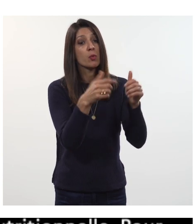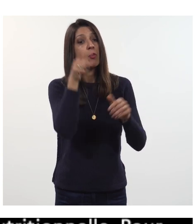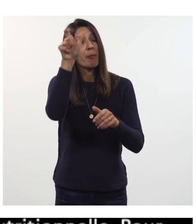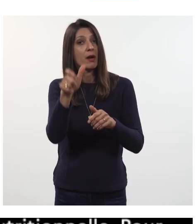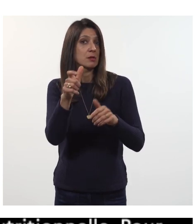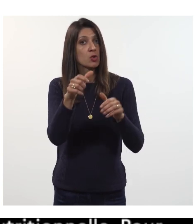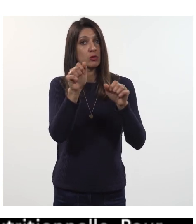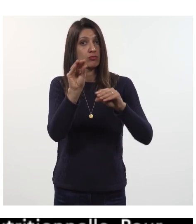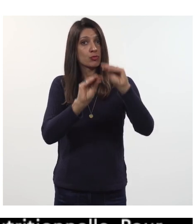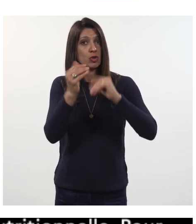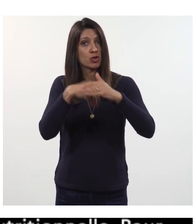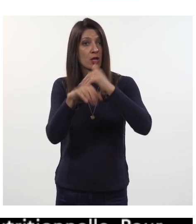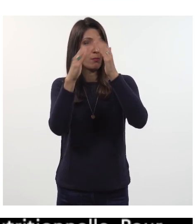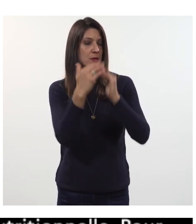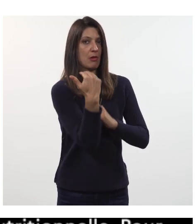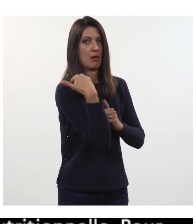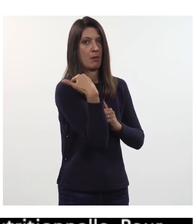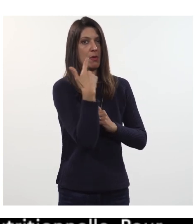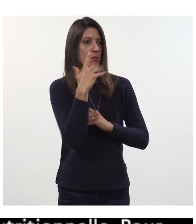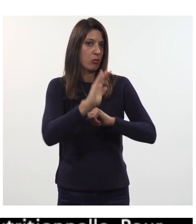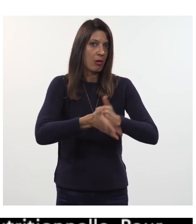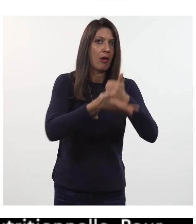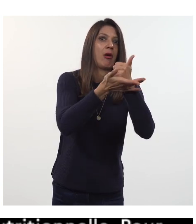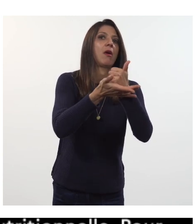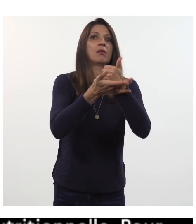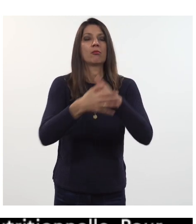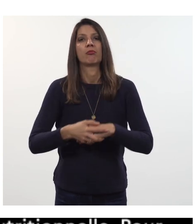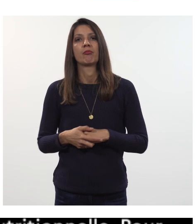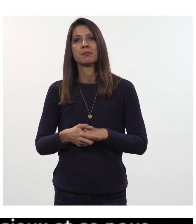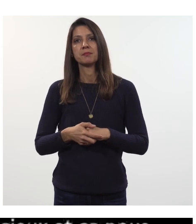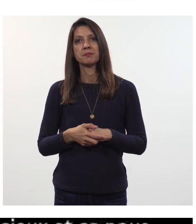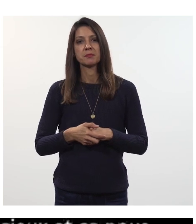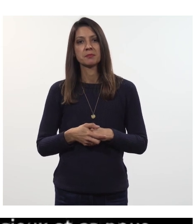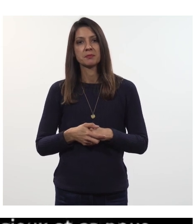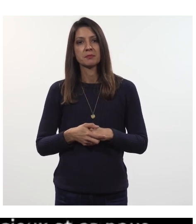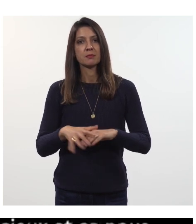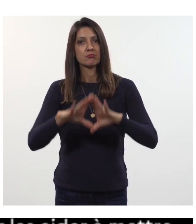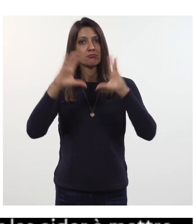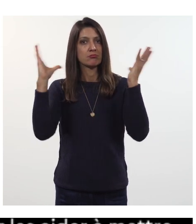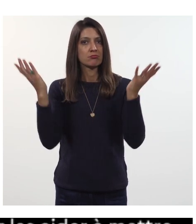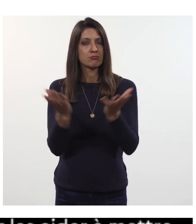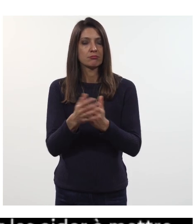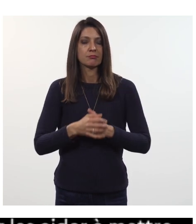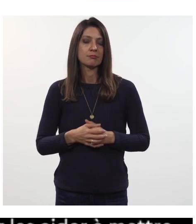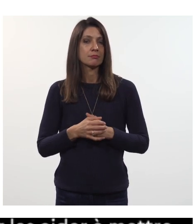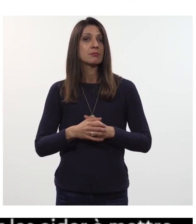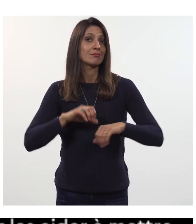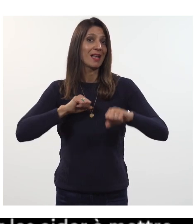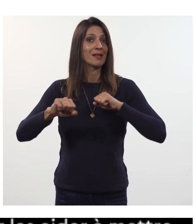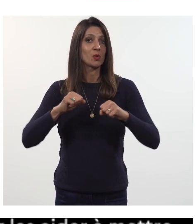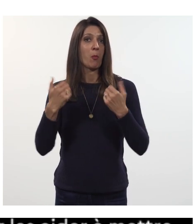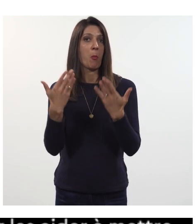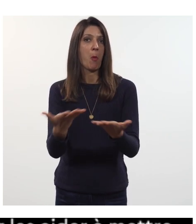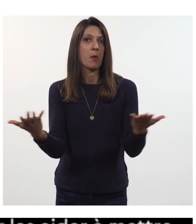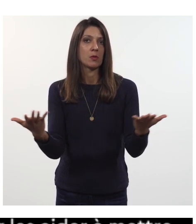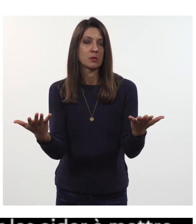soit favorable aux différents publics qui peuvent accueillir. Donc, au niveau des actions que nous proposons au